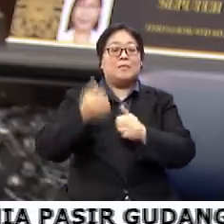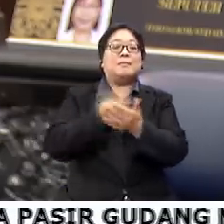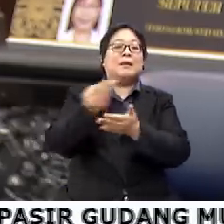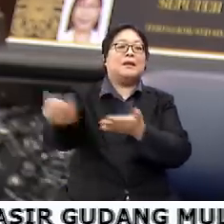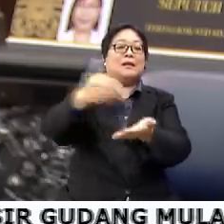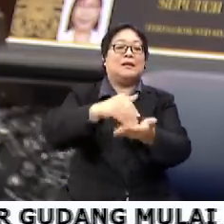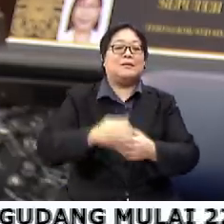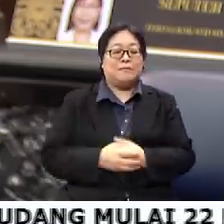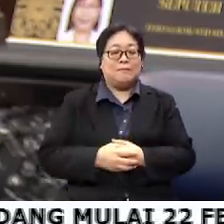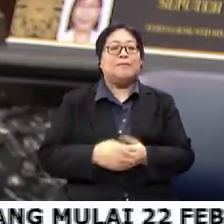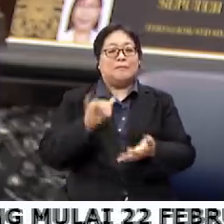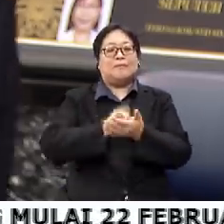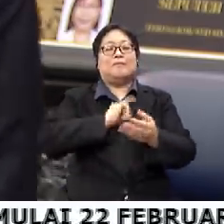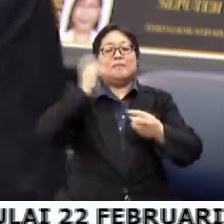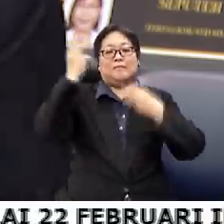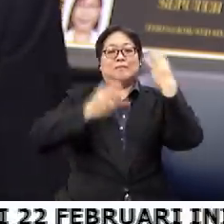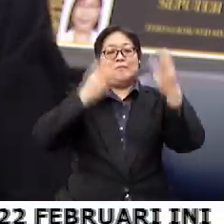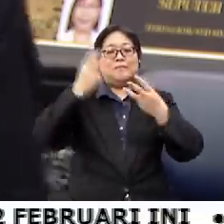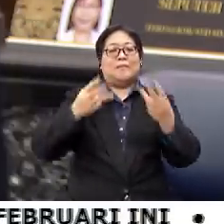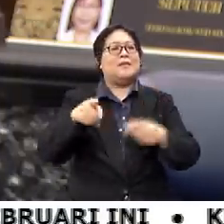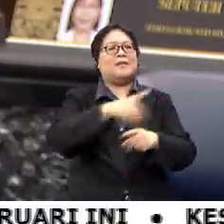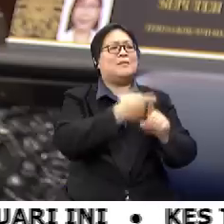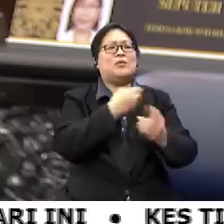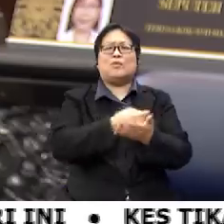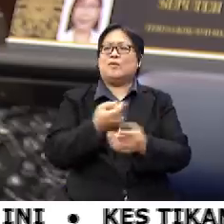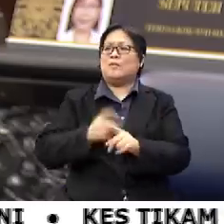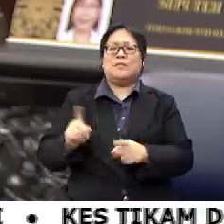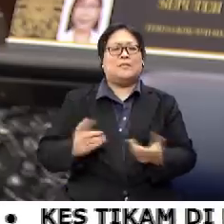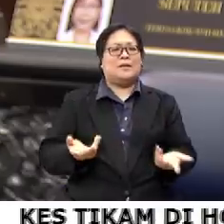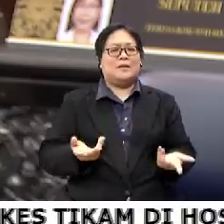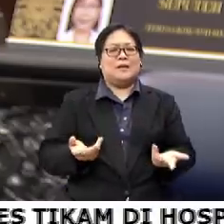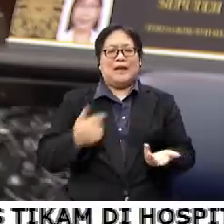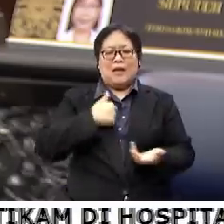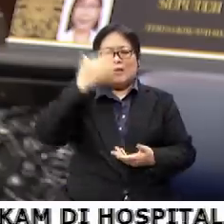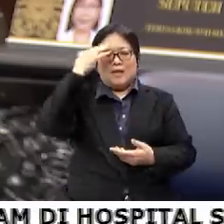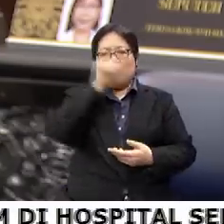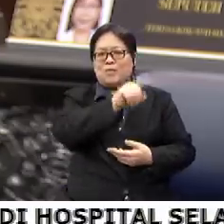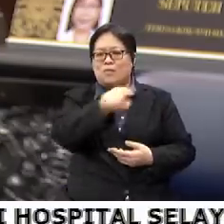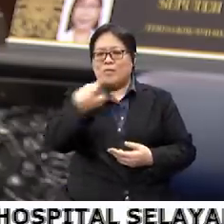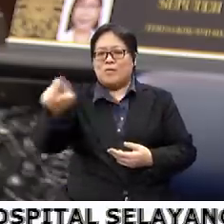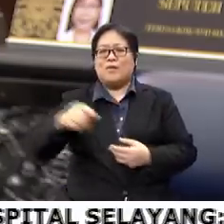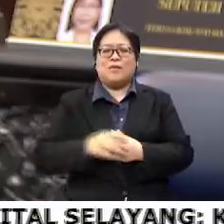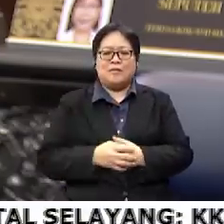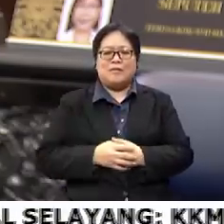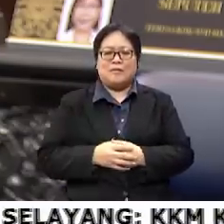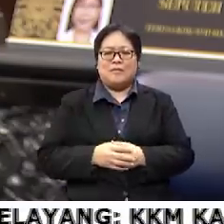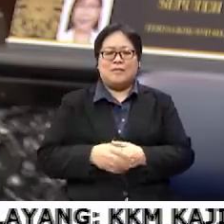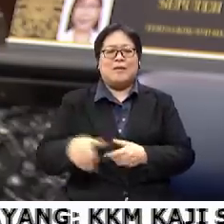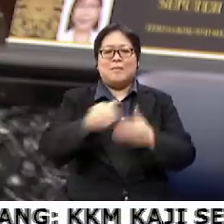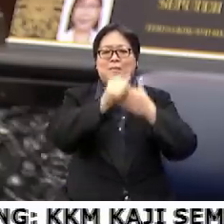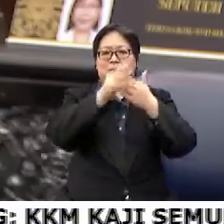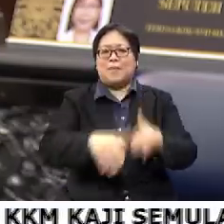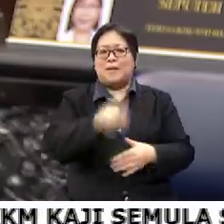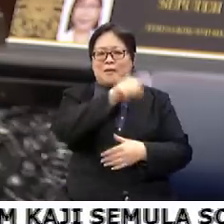lagi. Ya, itu yang saya bimbang. Dari mana dapat duit ni? Ya. Saya kenal semua ini. Saya kenal semua pimpinan